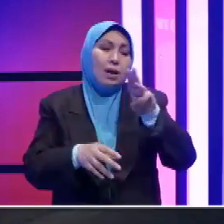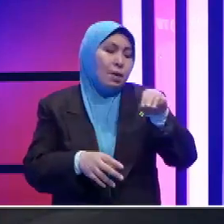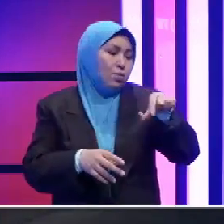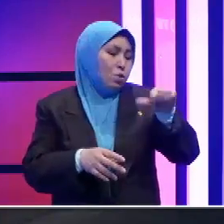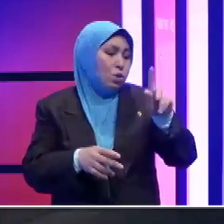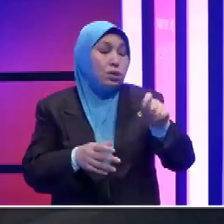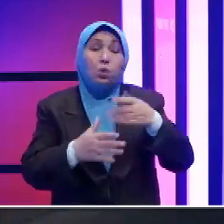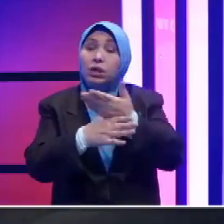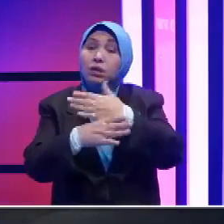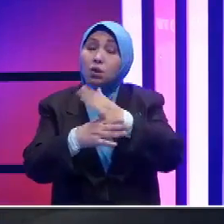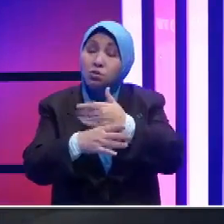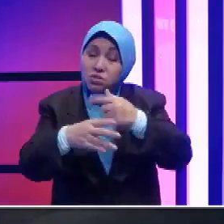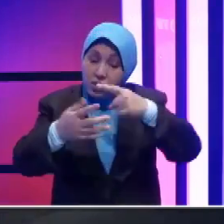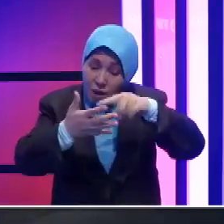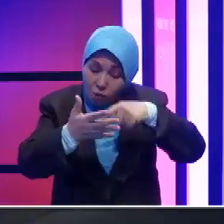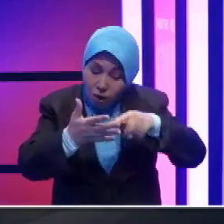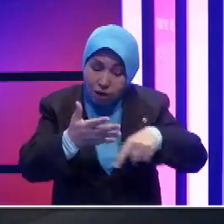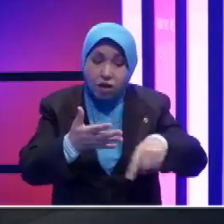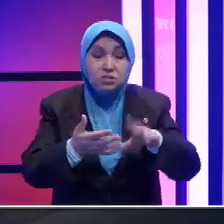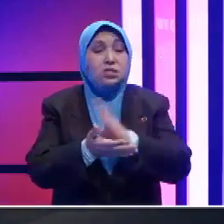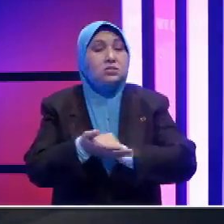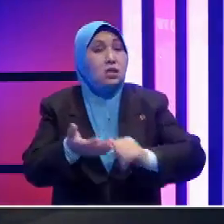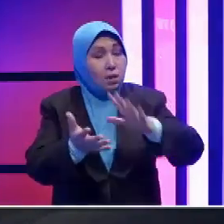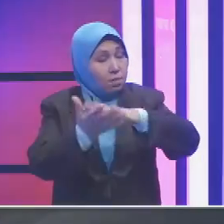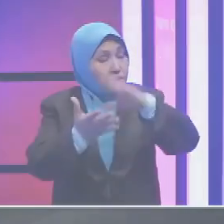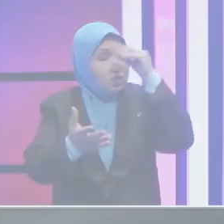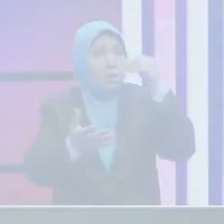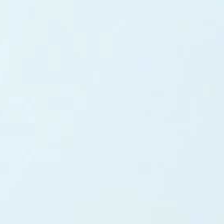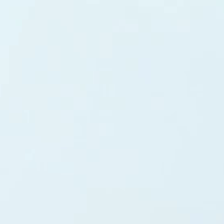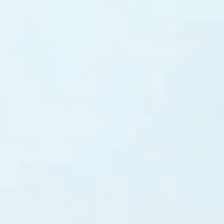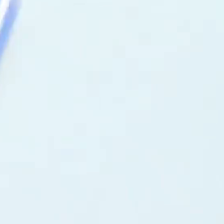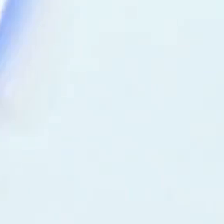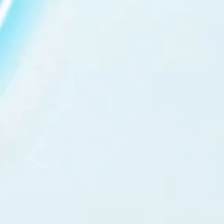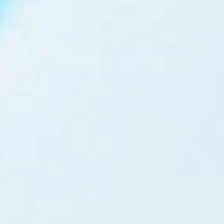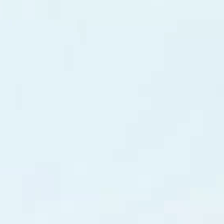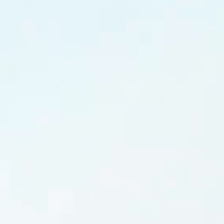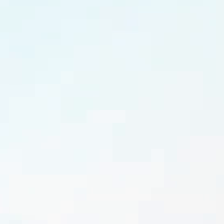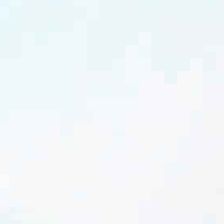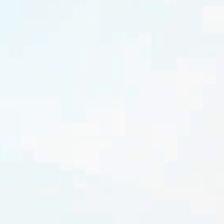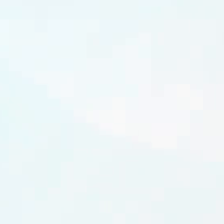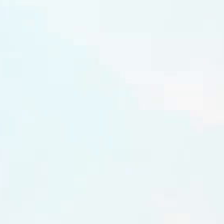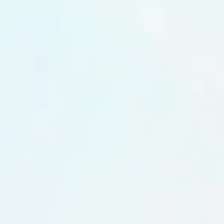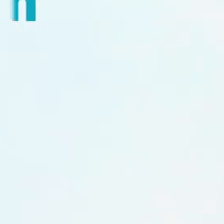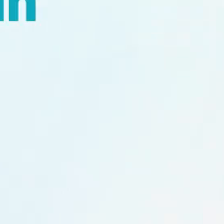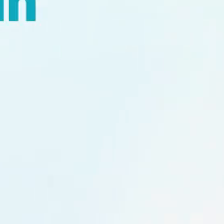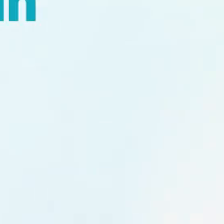MotoGP posisi dan gitulah kaji pengajian tajwid Insyaallah kalau ada